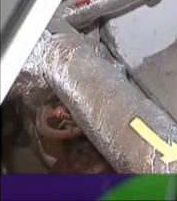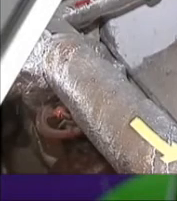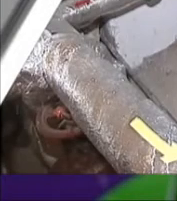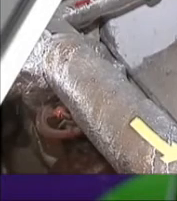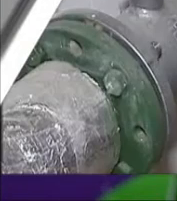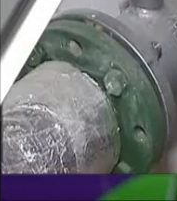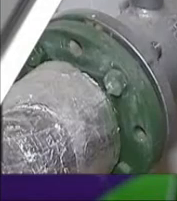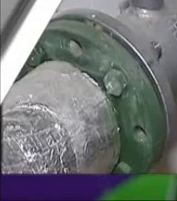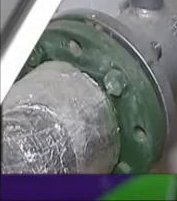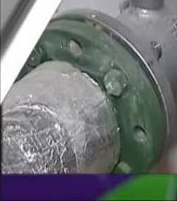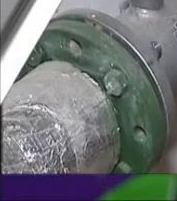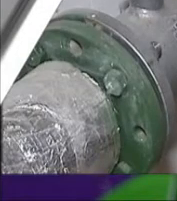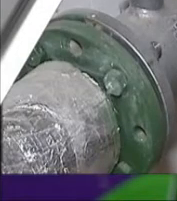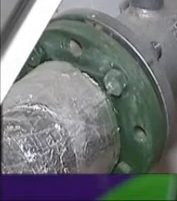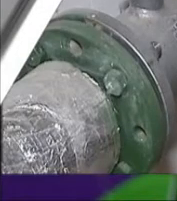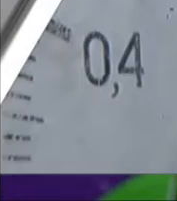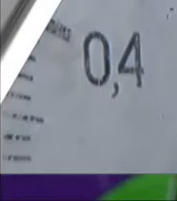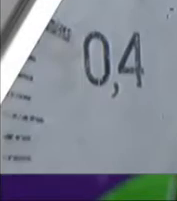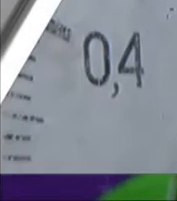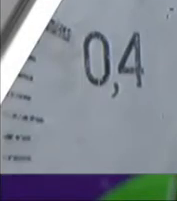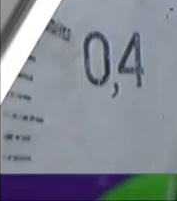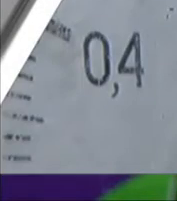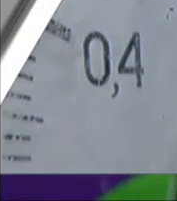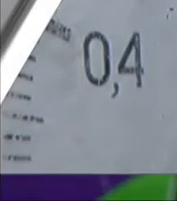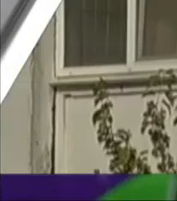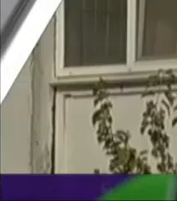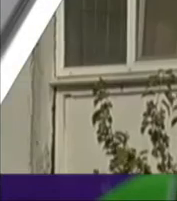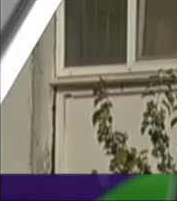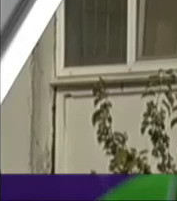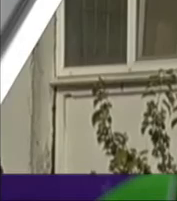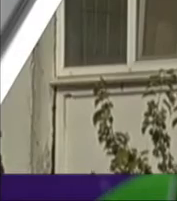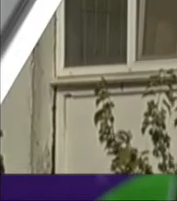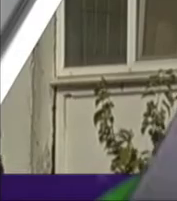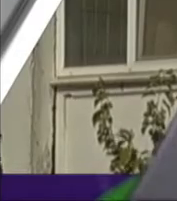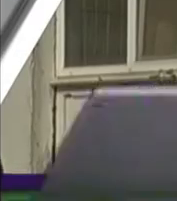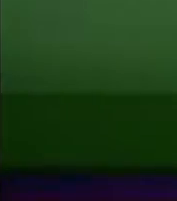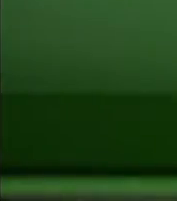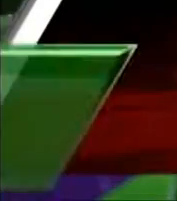Вчимося економити. Кияни змагаються у конкурсі на кращий проєкт з енергозбереження.